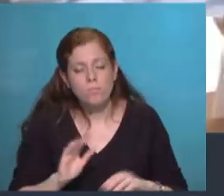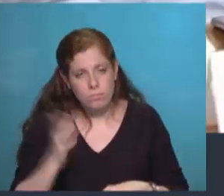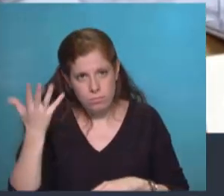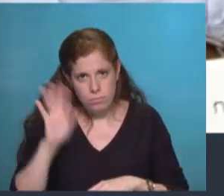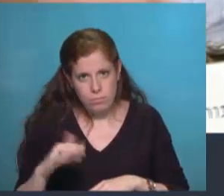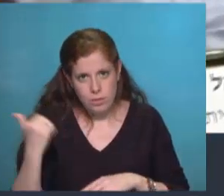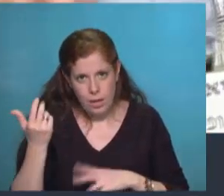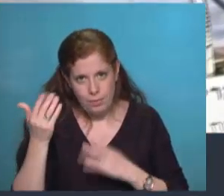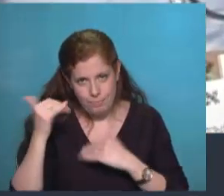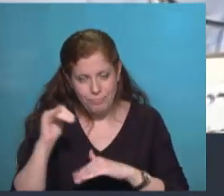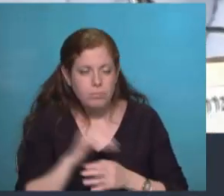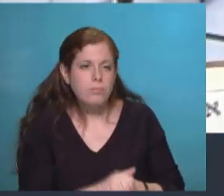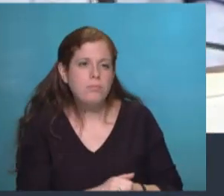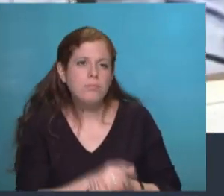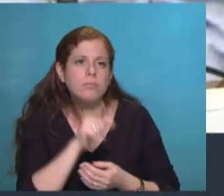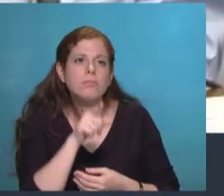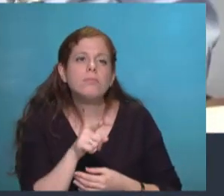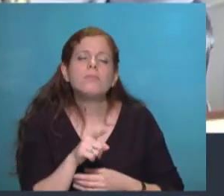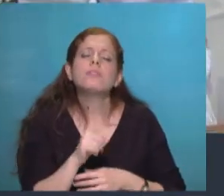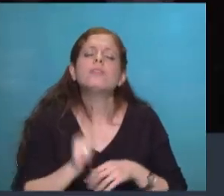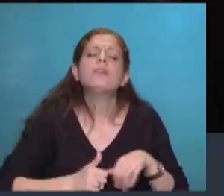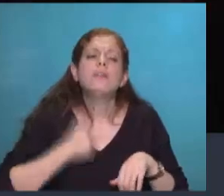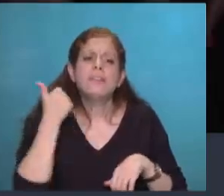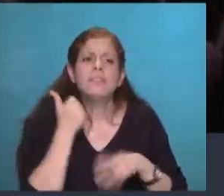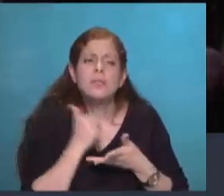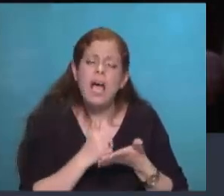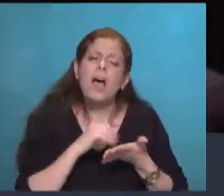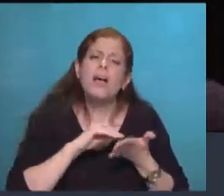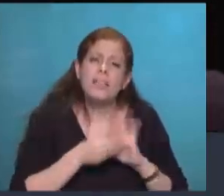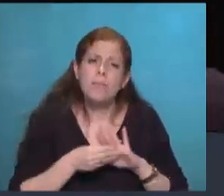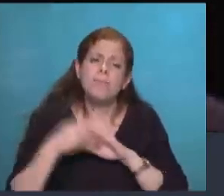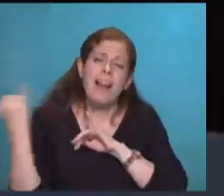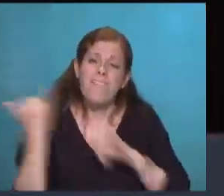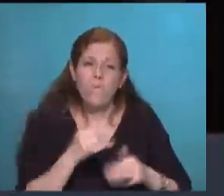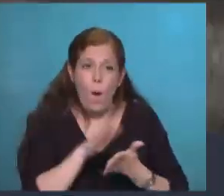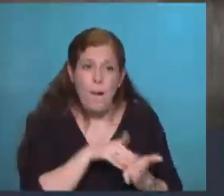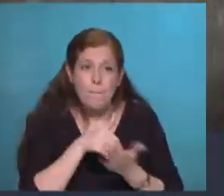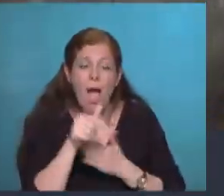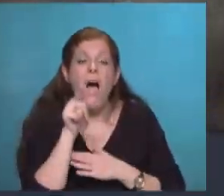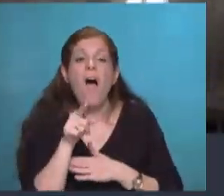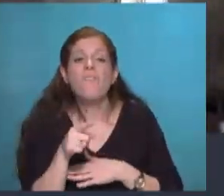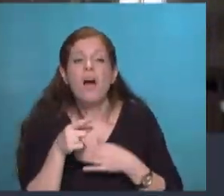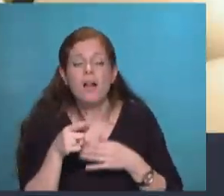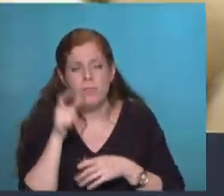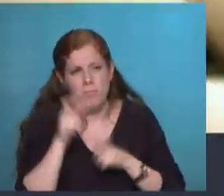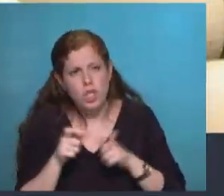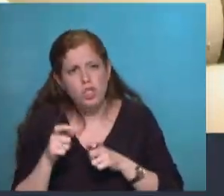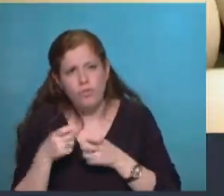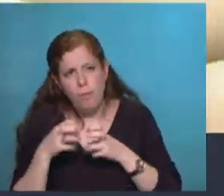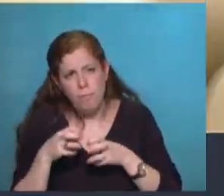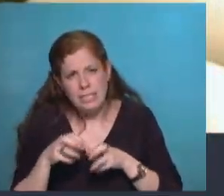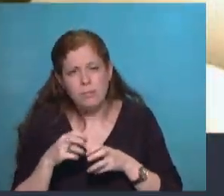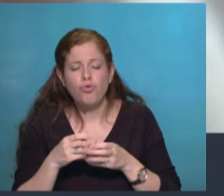שר האוצר חתם על פטור ממכס ליבוא חמאה, אבל מגדלי הביצים שעברו בשנים האחרונות כברת דרך בתחום